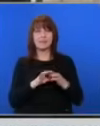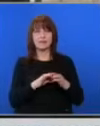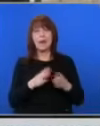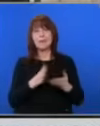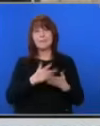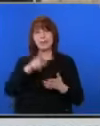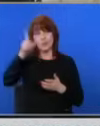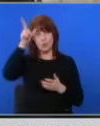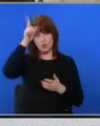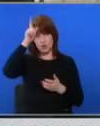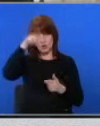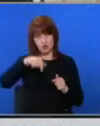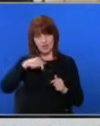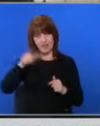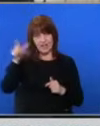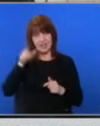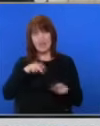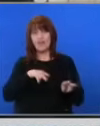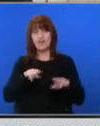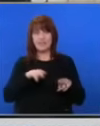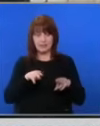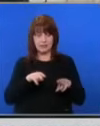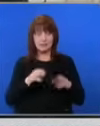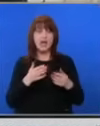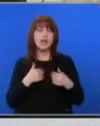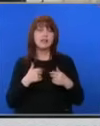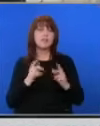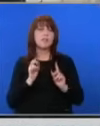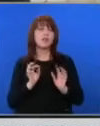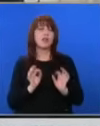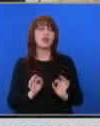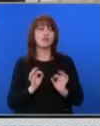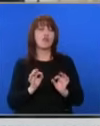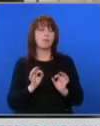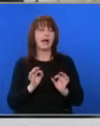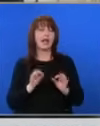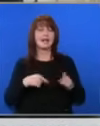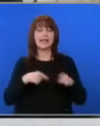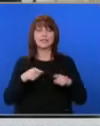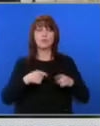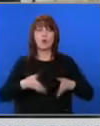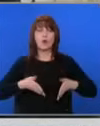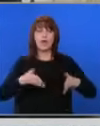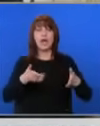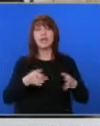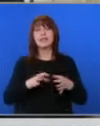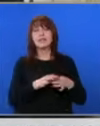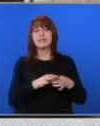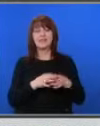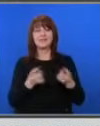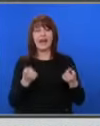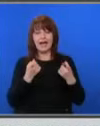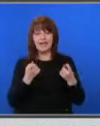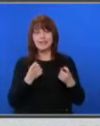столицата и Видин. И да имаме един нормален транспортен коридор, който да свързва гръцката и румънската ни